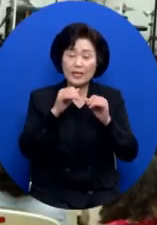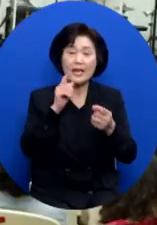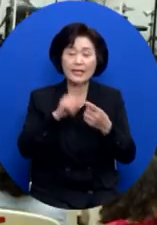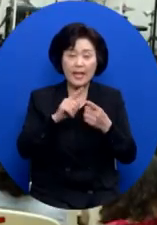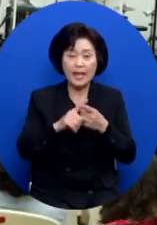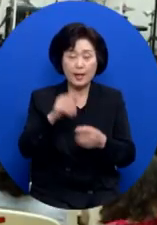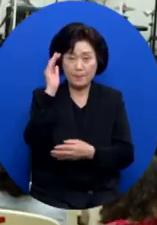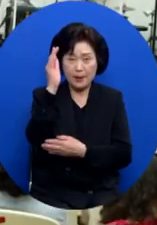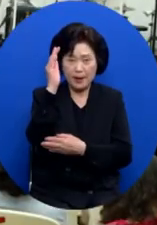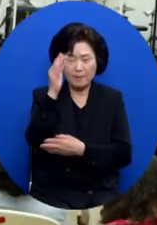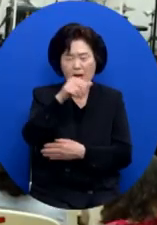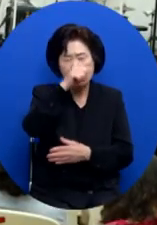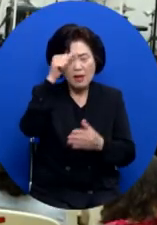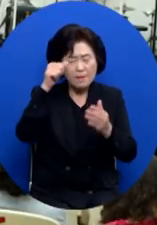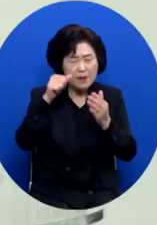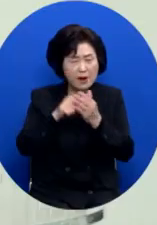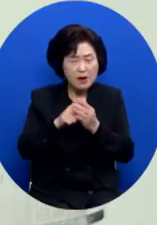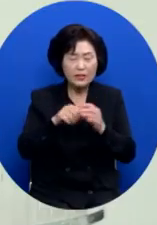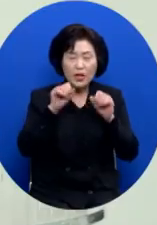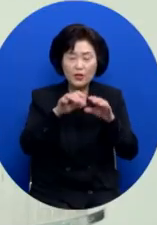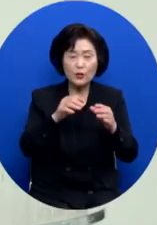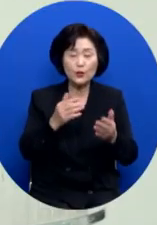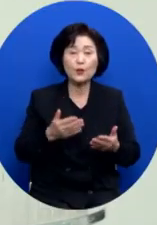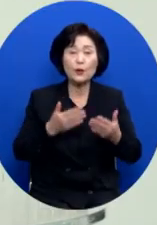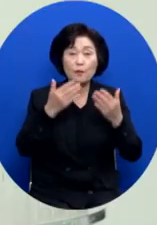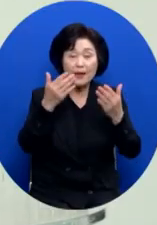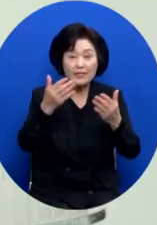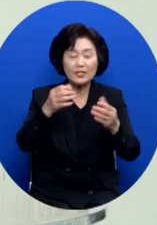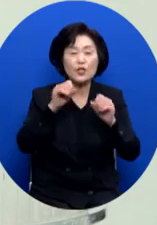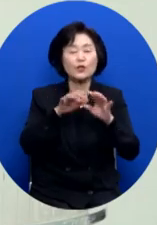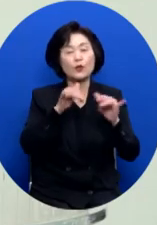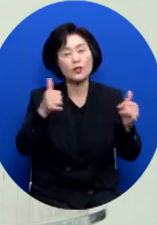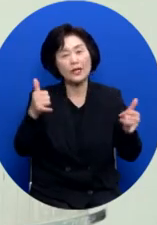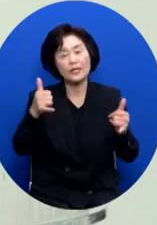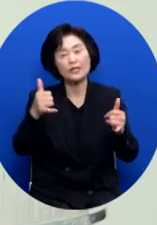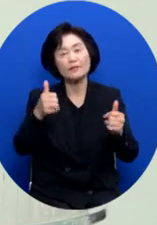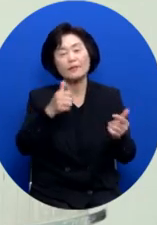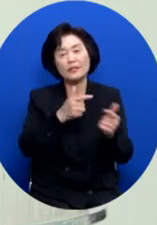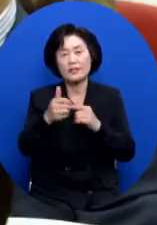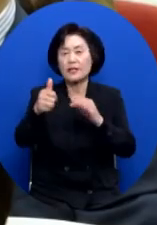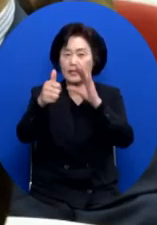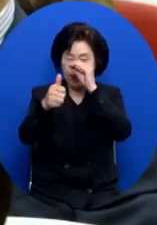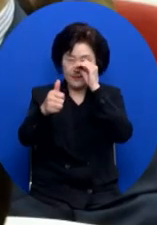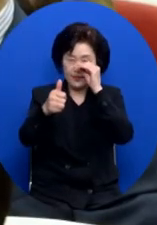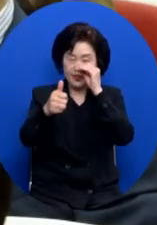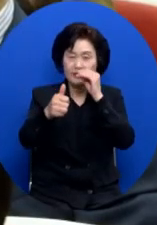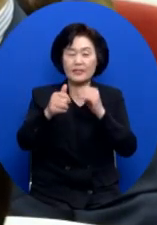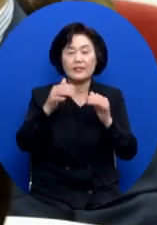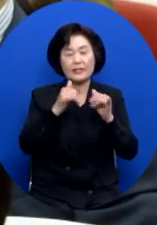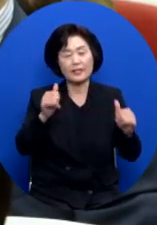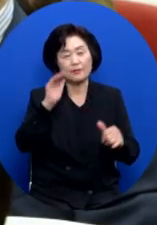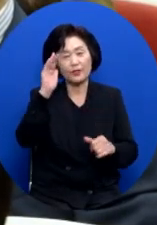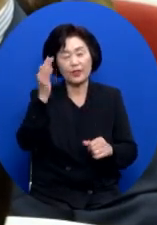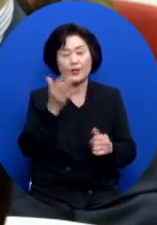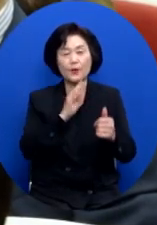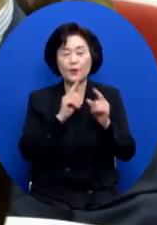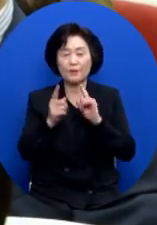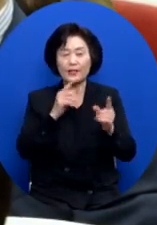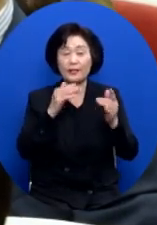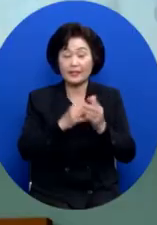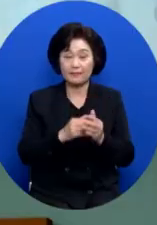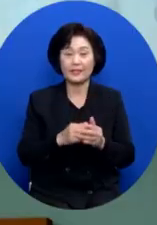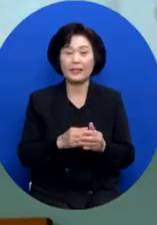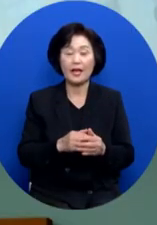한 평생을 바치신 선교사님들을 닮아가는 신앙인이 되어야 한다고 강조했습니다. 광주 지역 80여 기독단체가